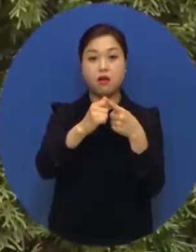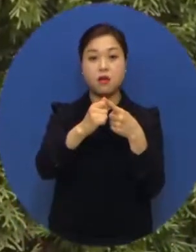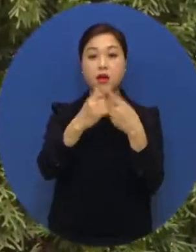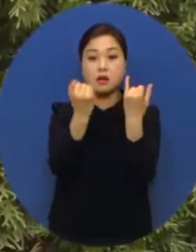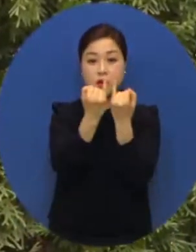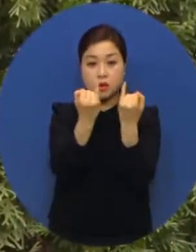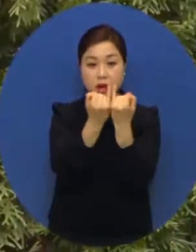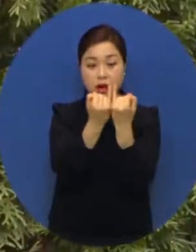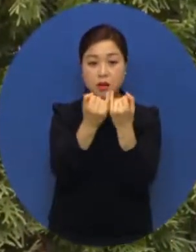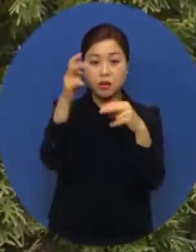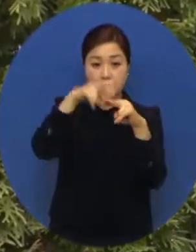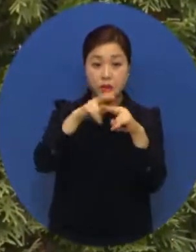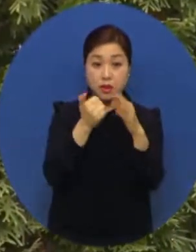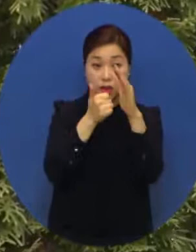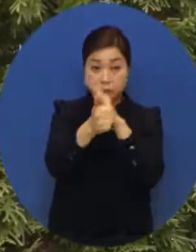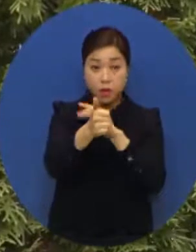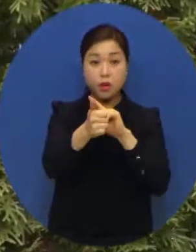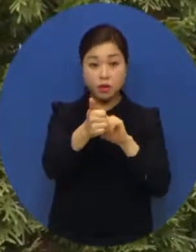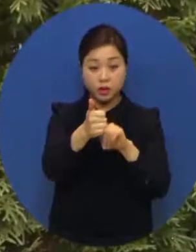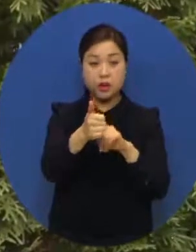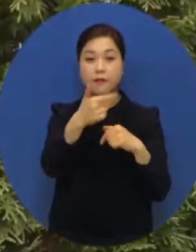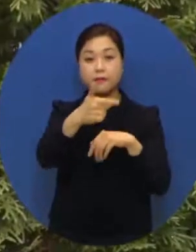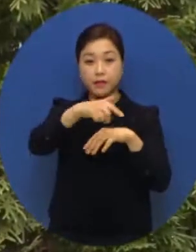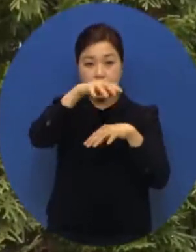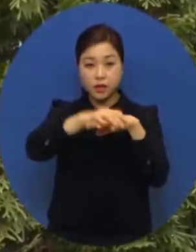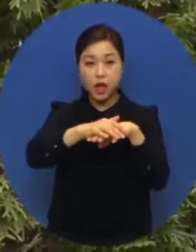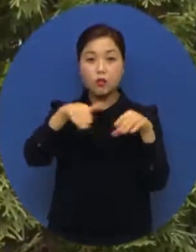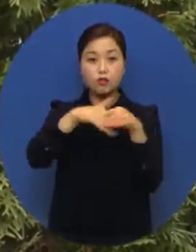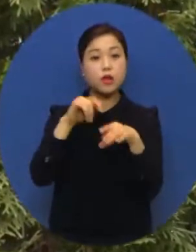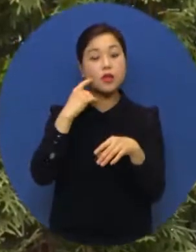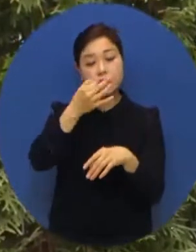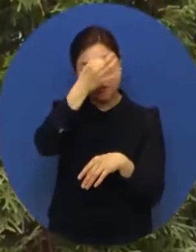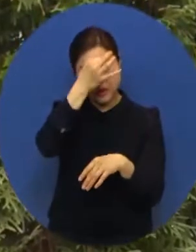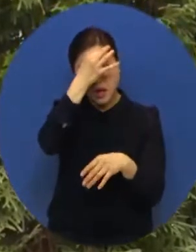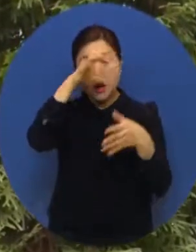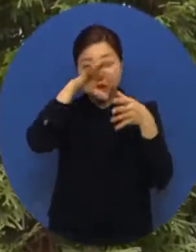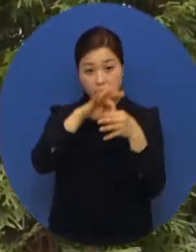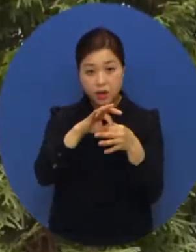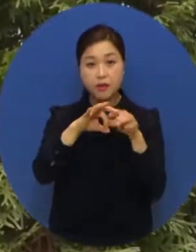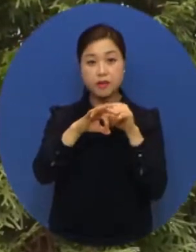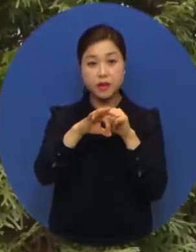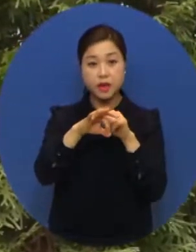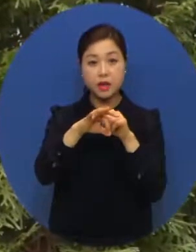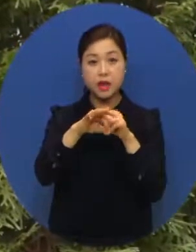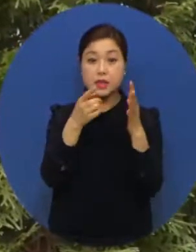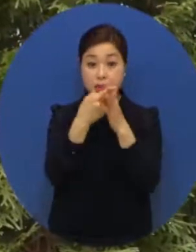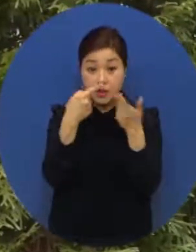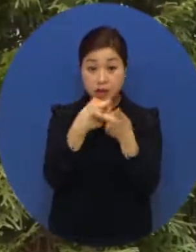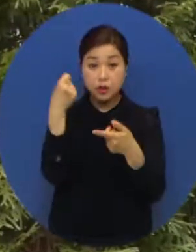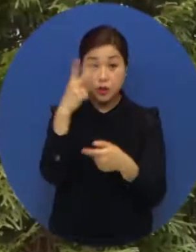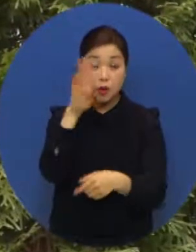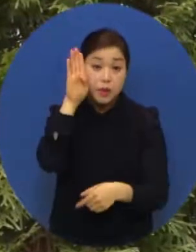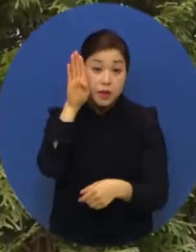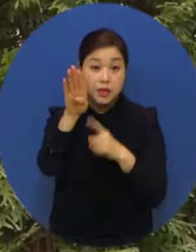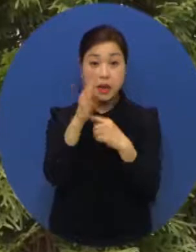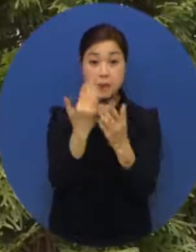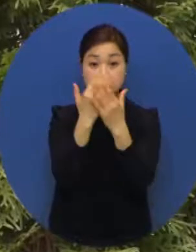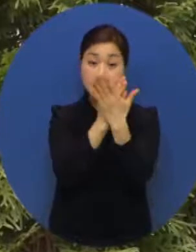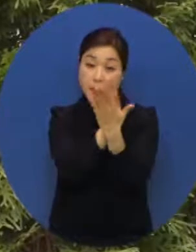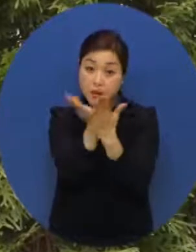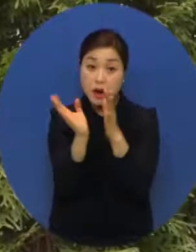모시고 대전의 문화예술에 대한 전반적인 이해와 함께 앞으로의 발전 방향에 대해서도 이야기를 나누도록